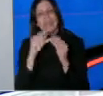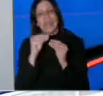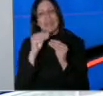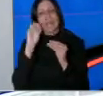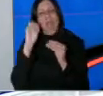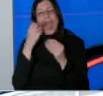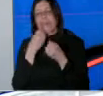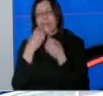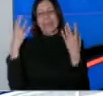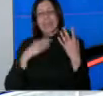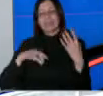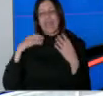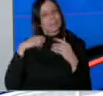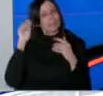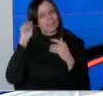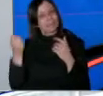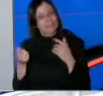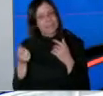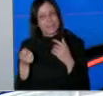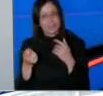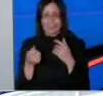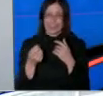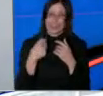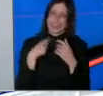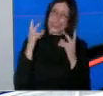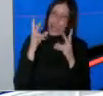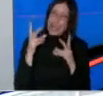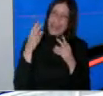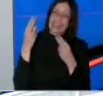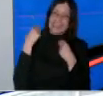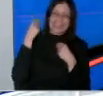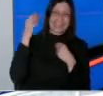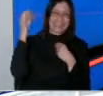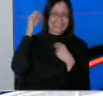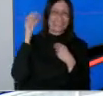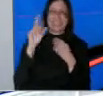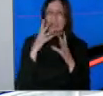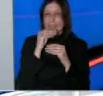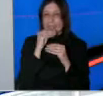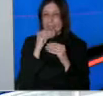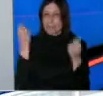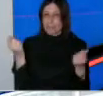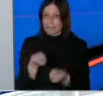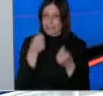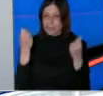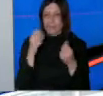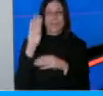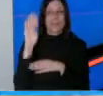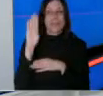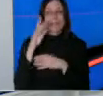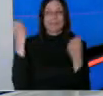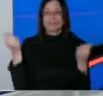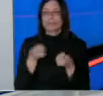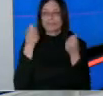מוציאים את האוזניה, איזה משהו. אבל לנו ברירה, לנו נתניהו פה, אז אנחנו יכולים להחזיר. אבל אני אגיד לך משהו, אתה יודע מה? אם דיברת על קמפיינים, נתניהו